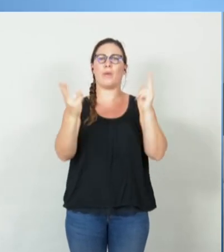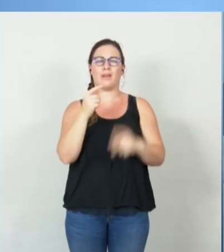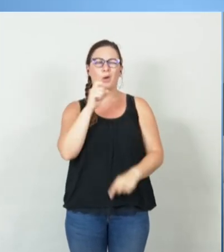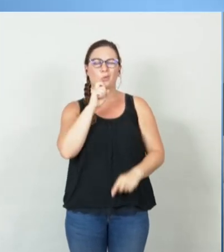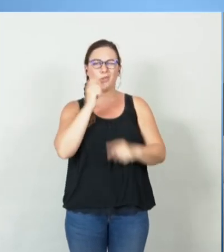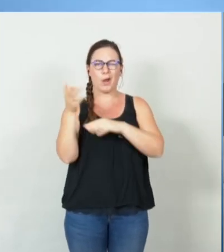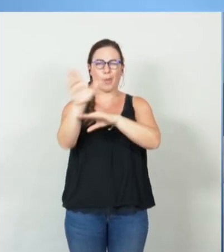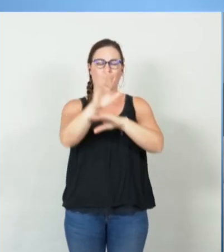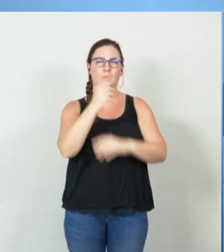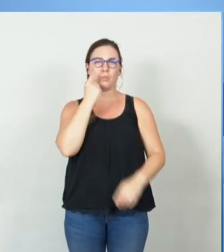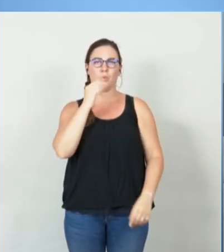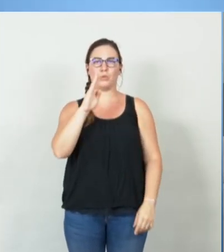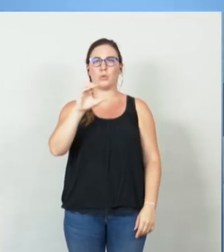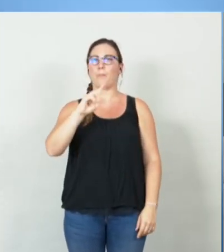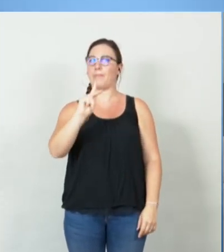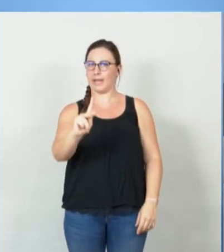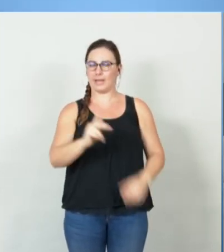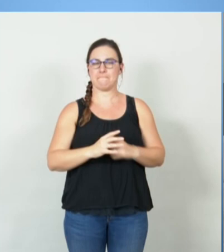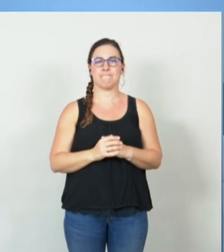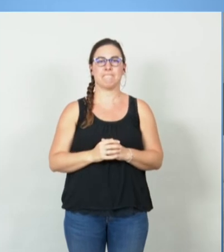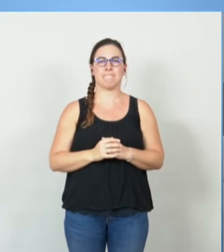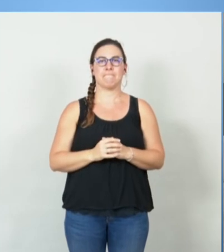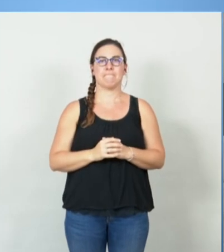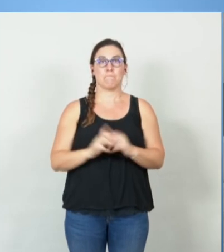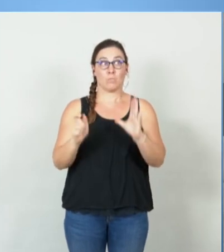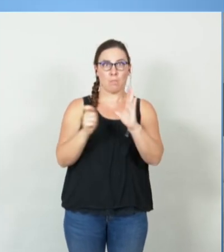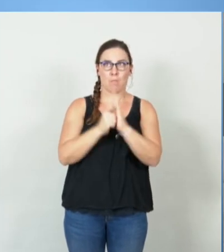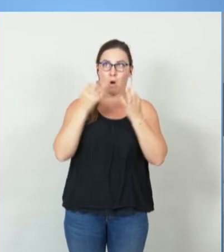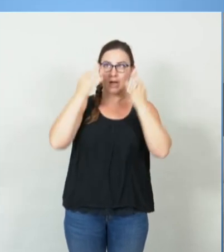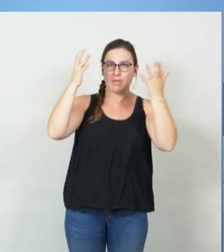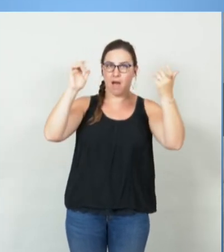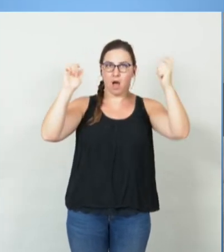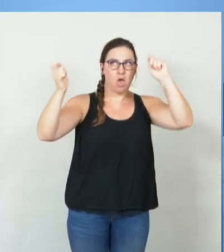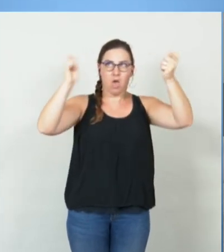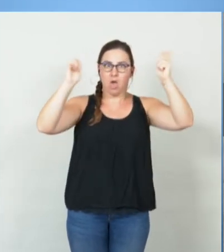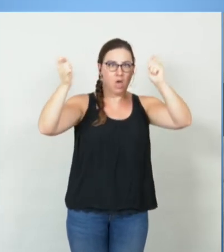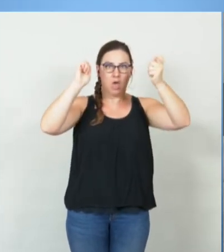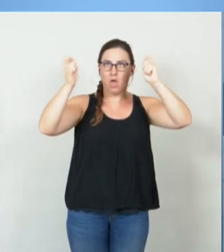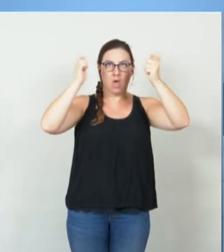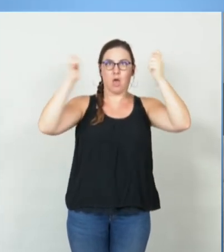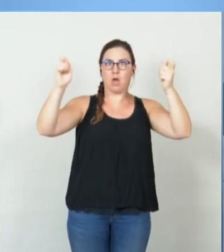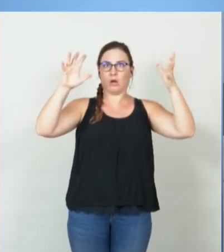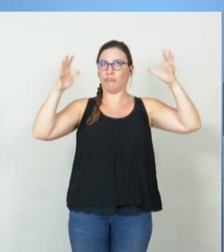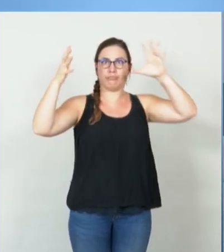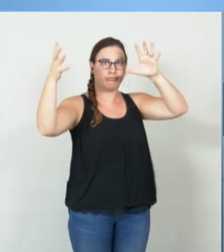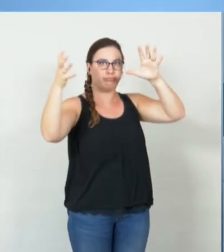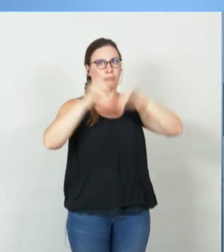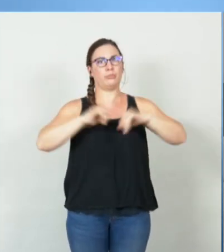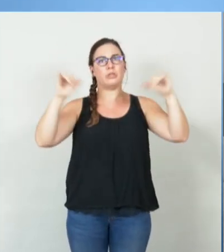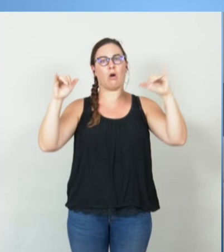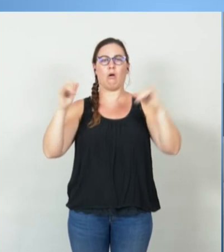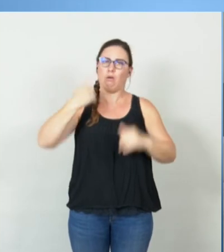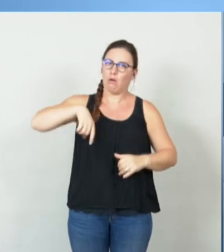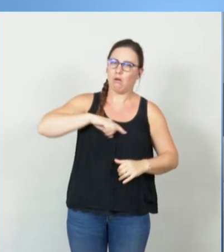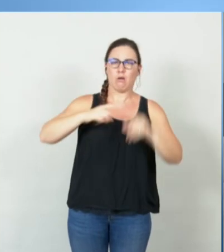nous présentera tout à l'heure à un moment où le climat est bouleversé de tous côtés il est important de